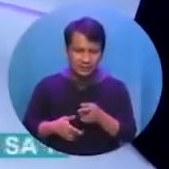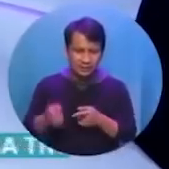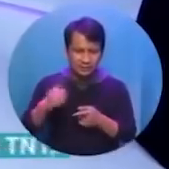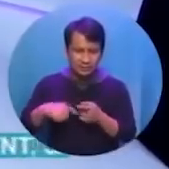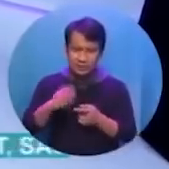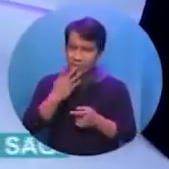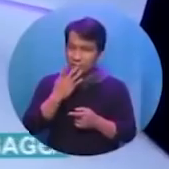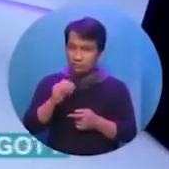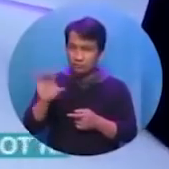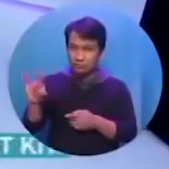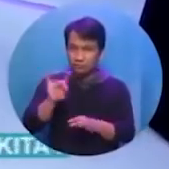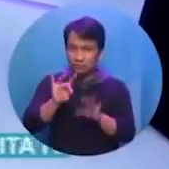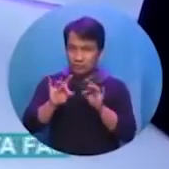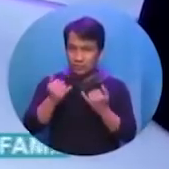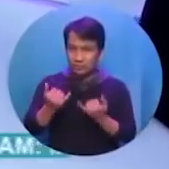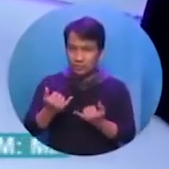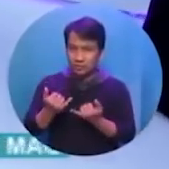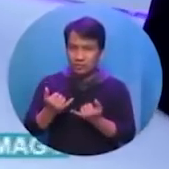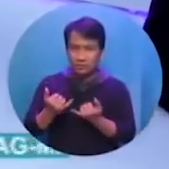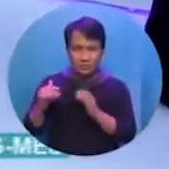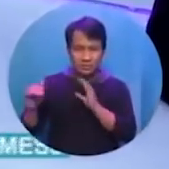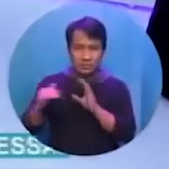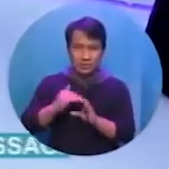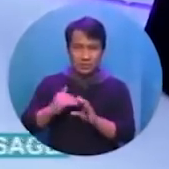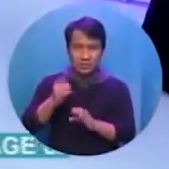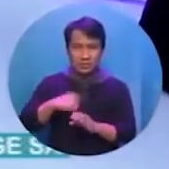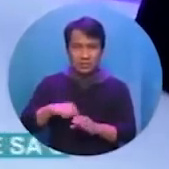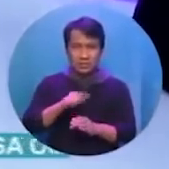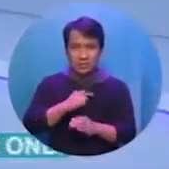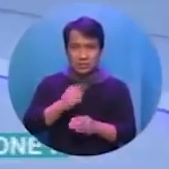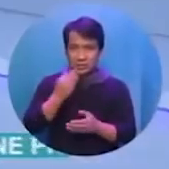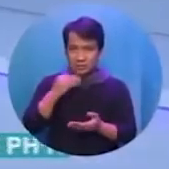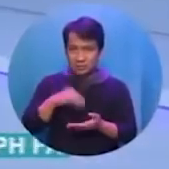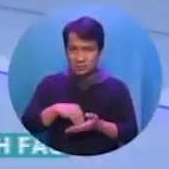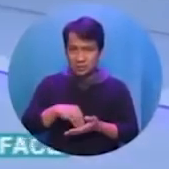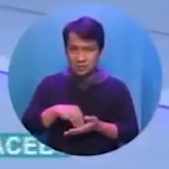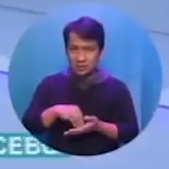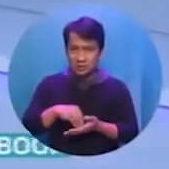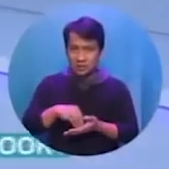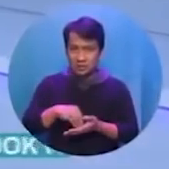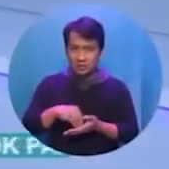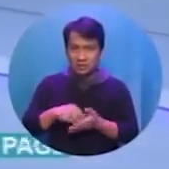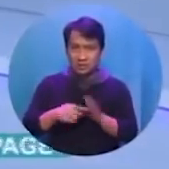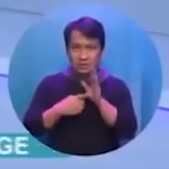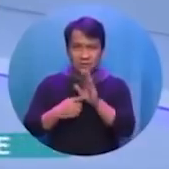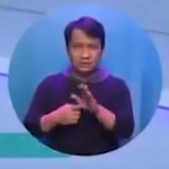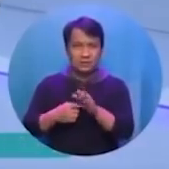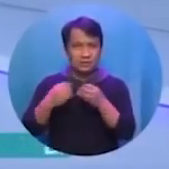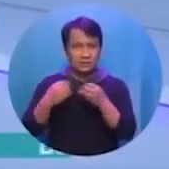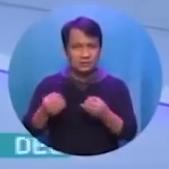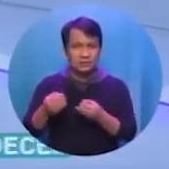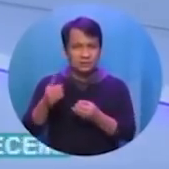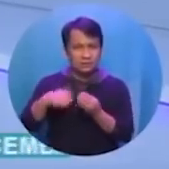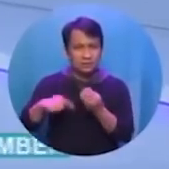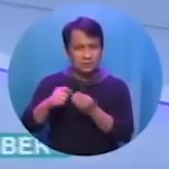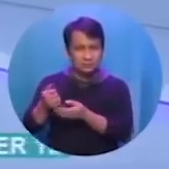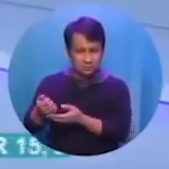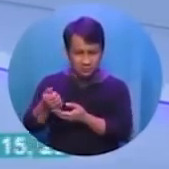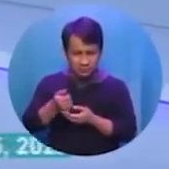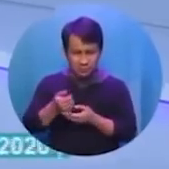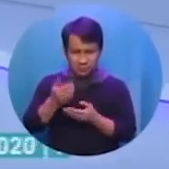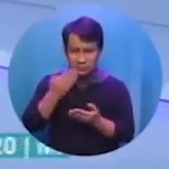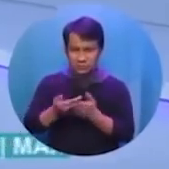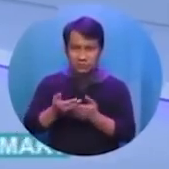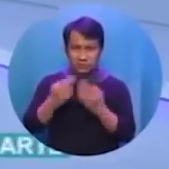ang mapipili namin ngayon na nagpadala po sa amin ng message at kanilang mga phone number ay mabibigyan ng